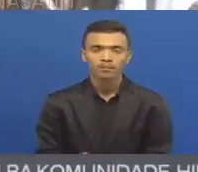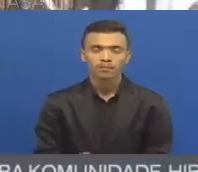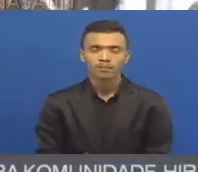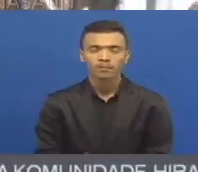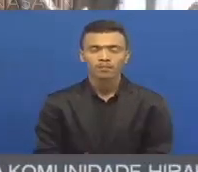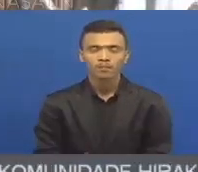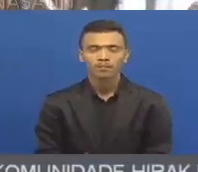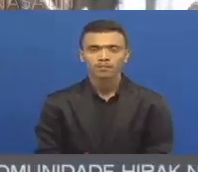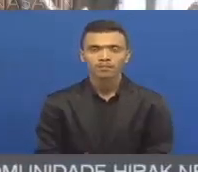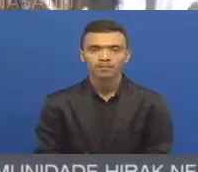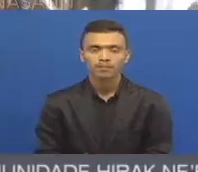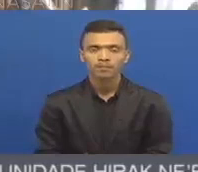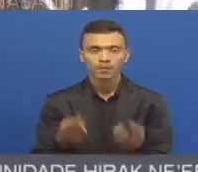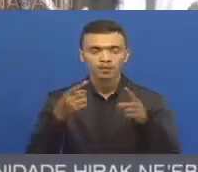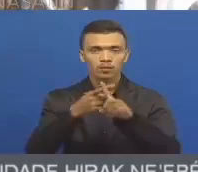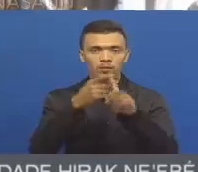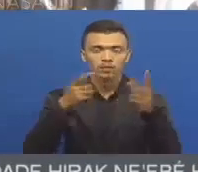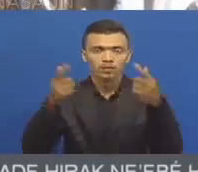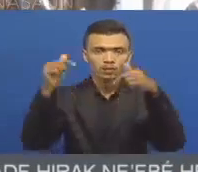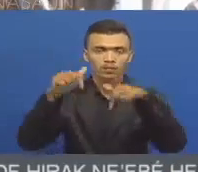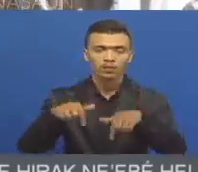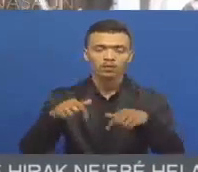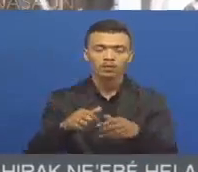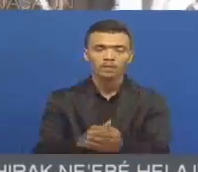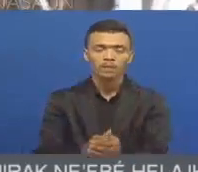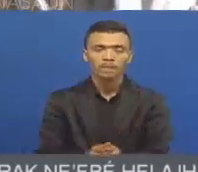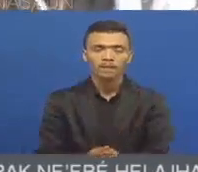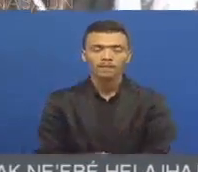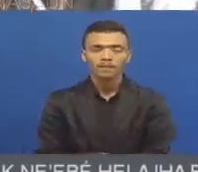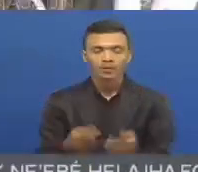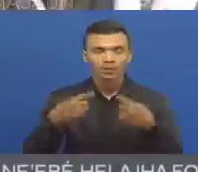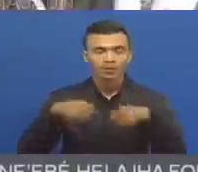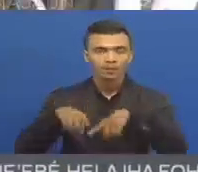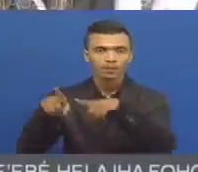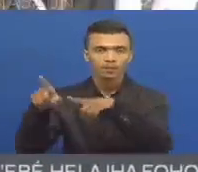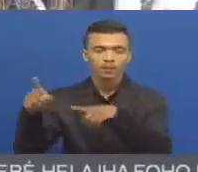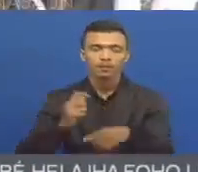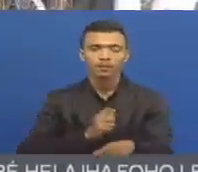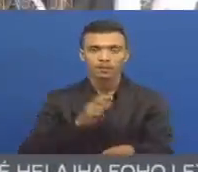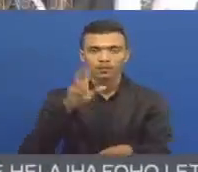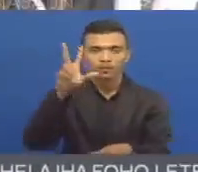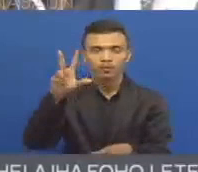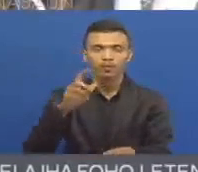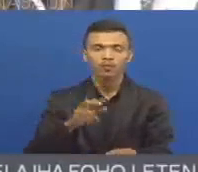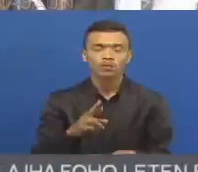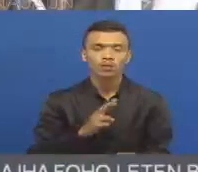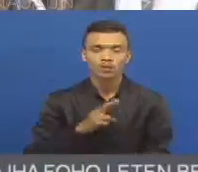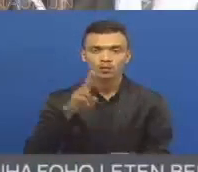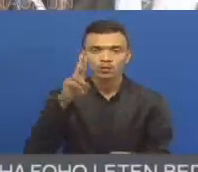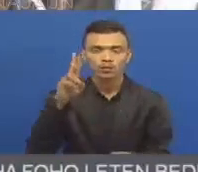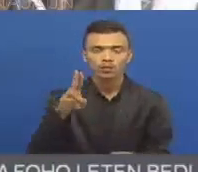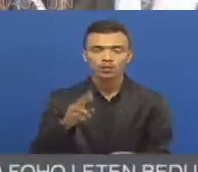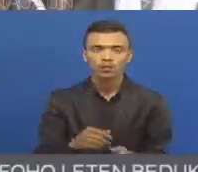rieu para. Binu van mai husi nava pe liu husi ne. Ira ne tău tu ba ta tău lua rai cotu rai metan.